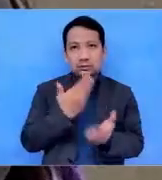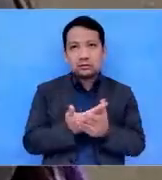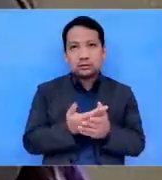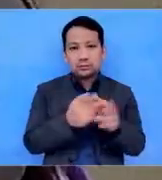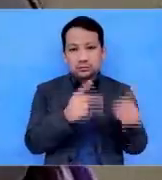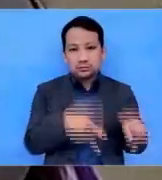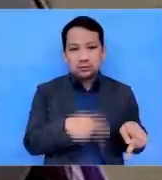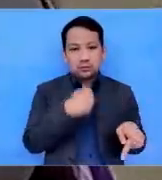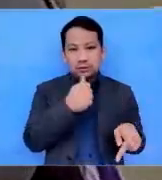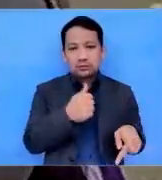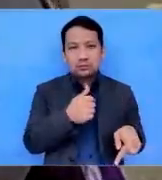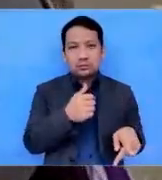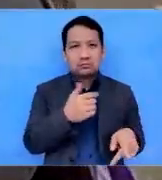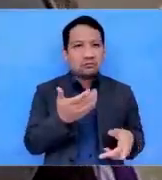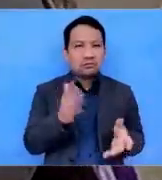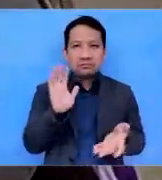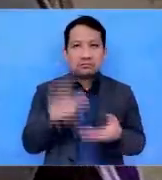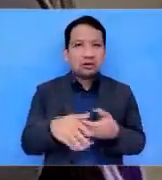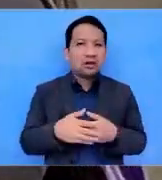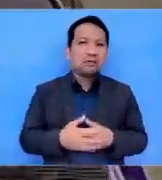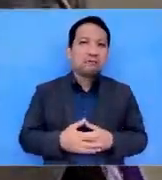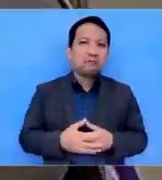nonsense din po.